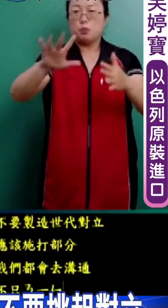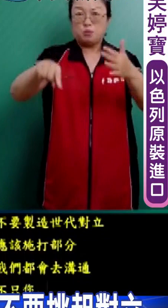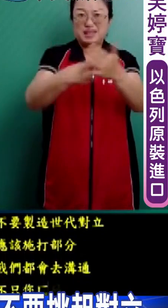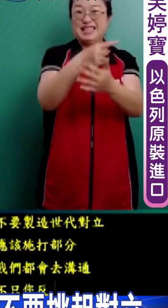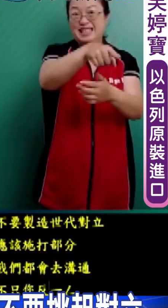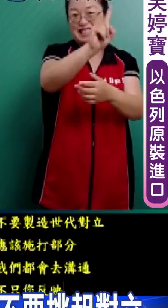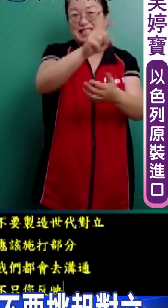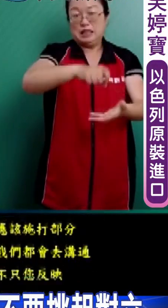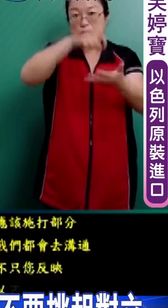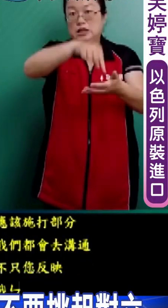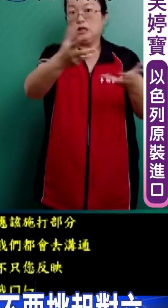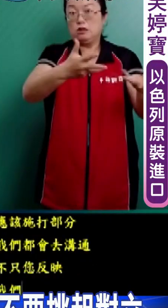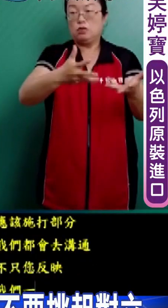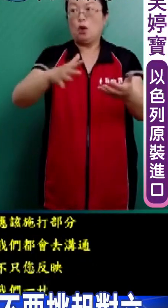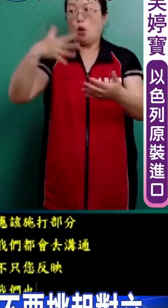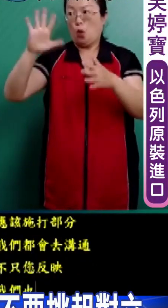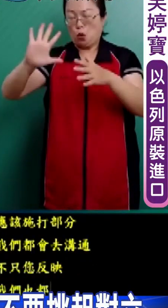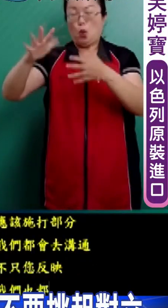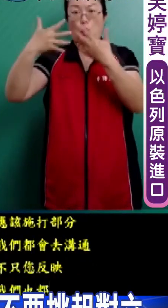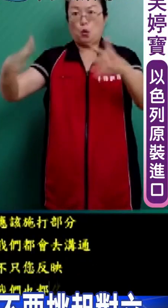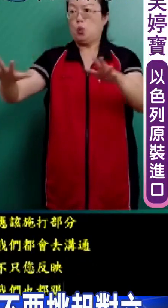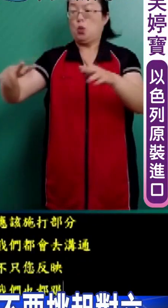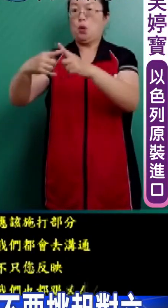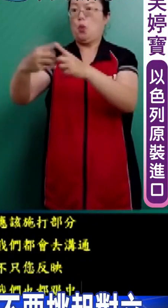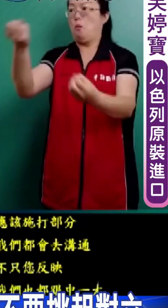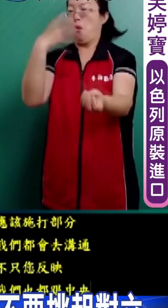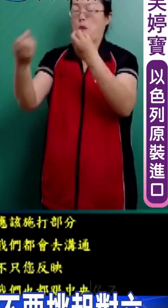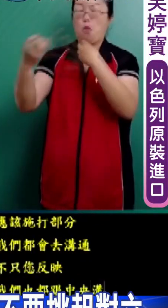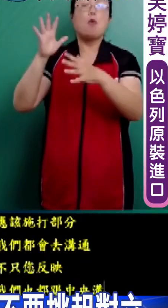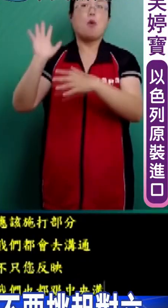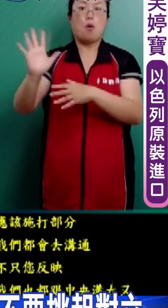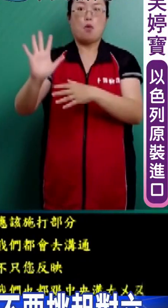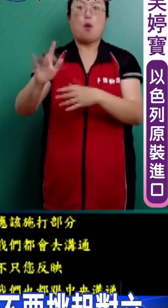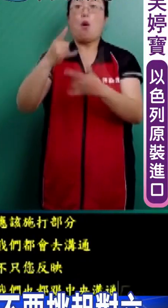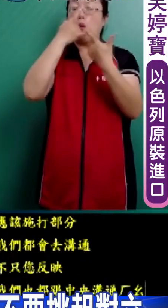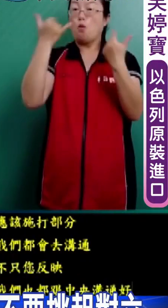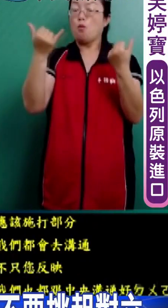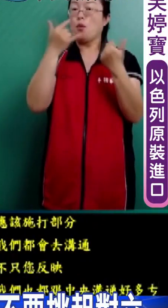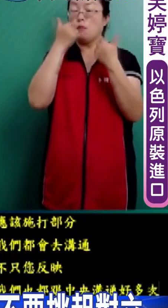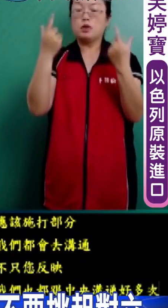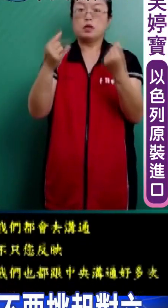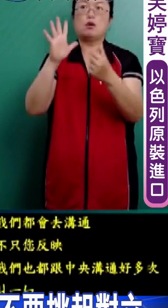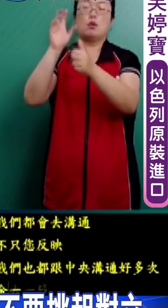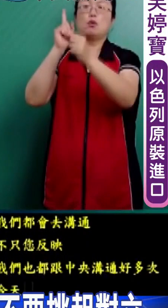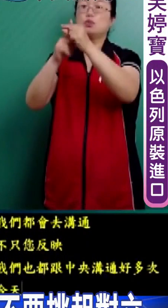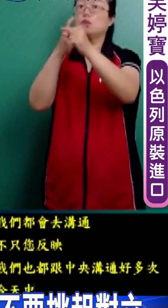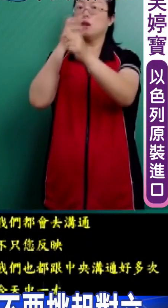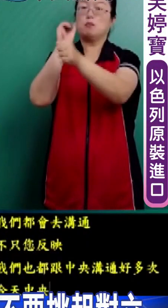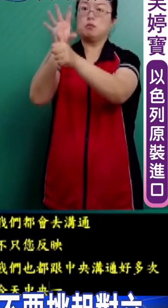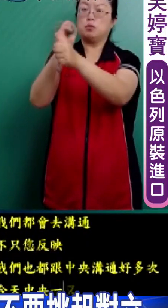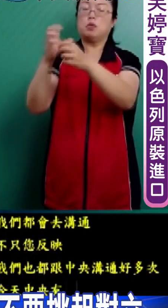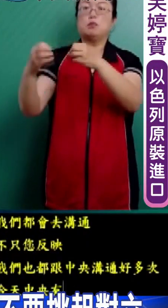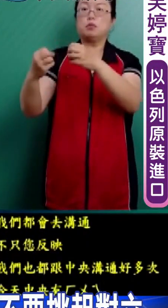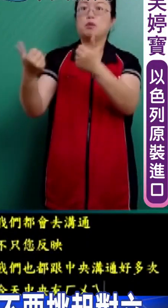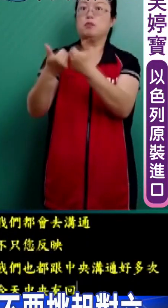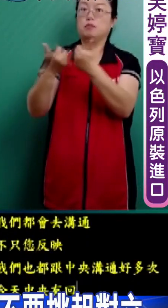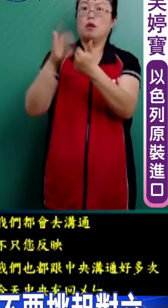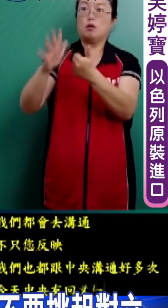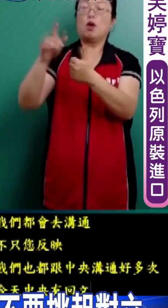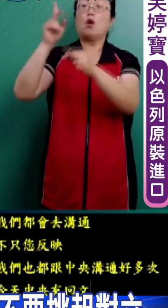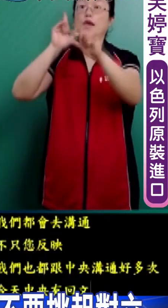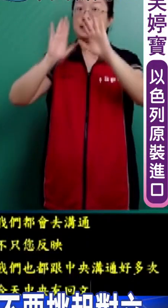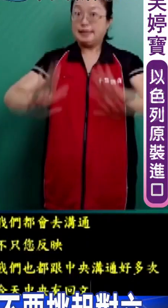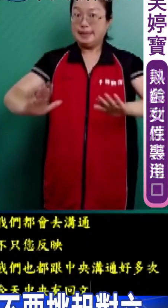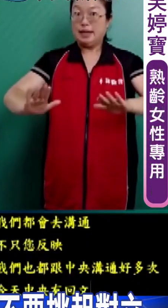们也都已经跟中央沟通好多次了。那么今天中央已经有回文了，所以